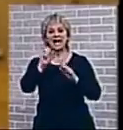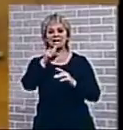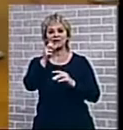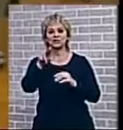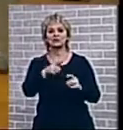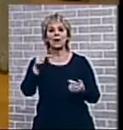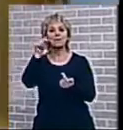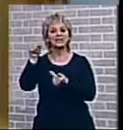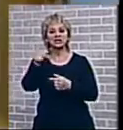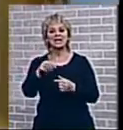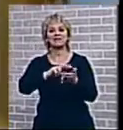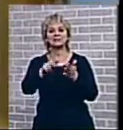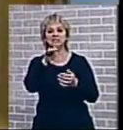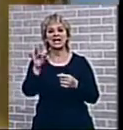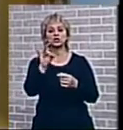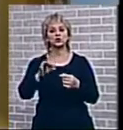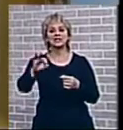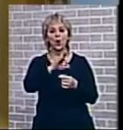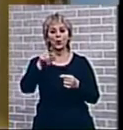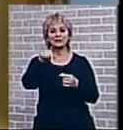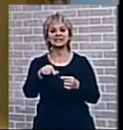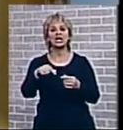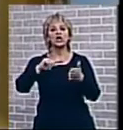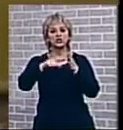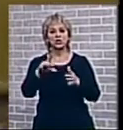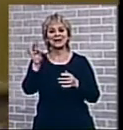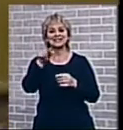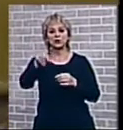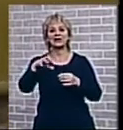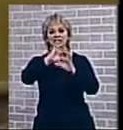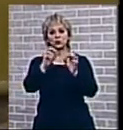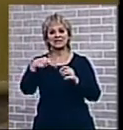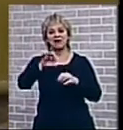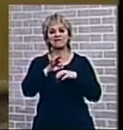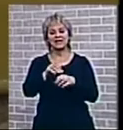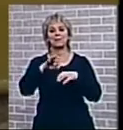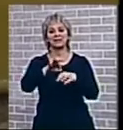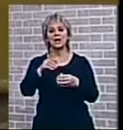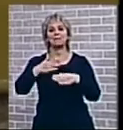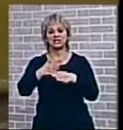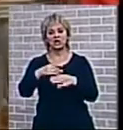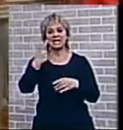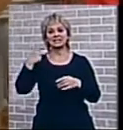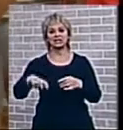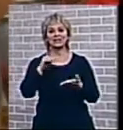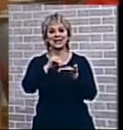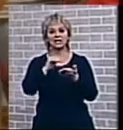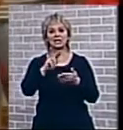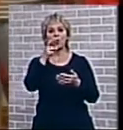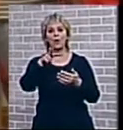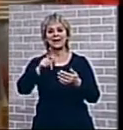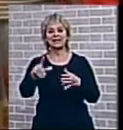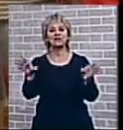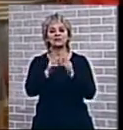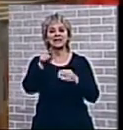Айвазовского подгадали к 80-летию Ростовской области. Идею ростовских искусствоведов поддержали краснодарские и таганрогские коллеги. И